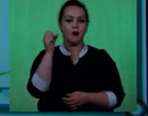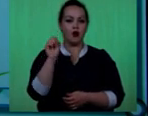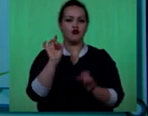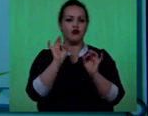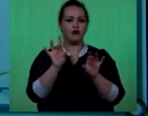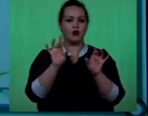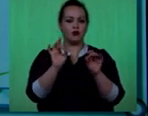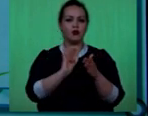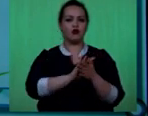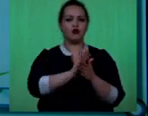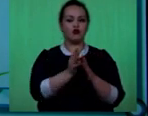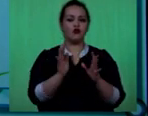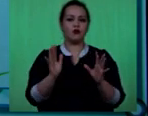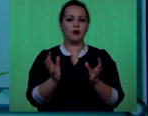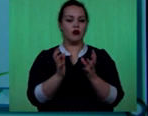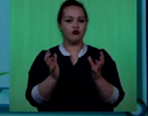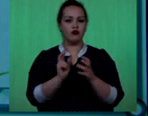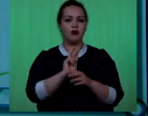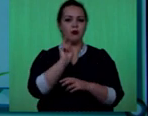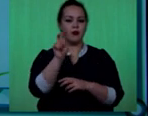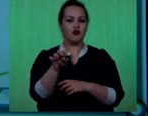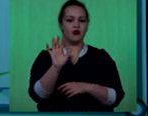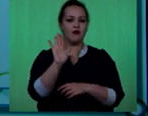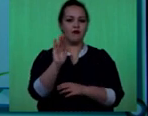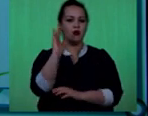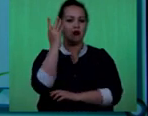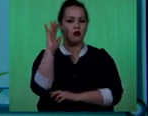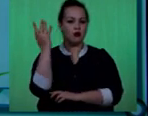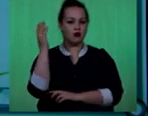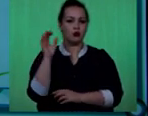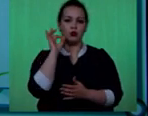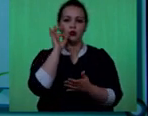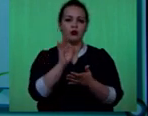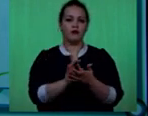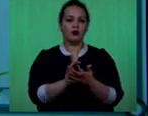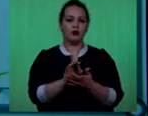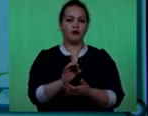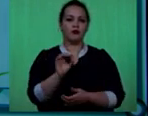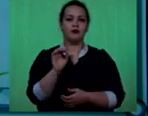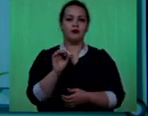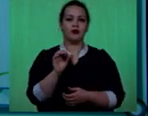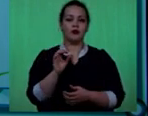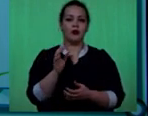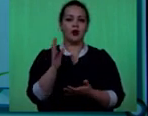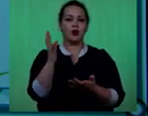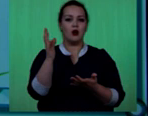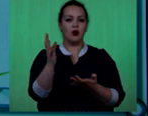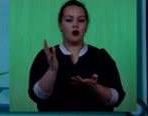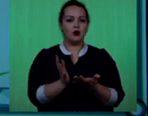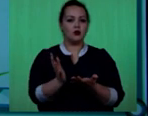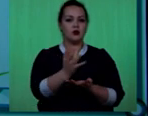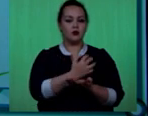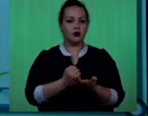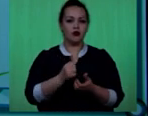ешь спаситель пошла в лес варианты ответов а собирать грибы б